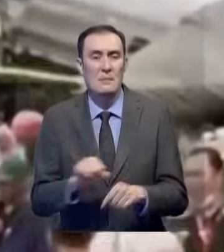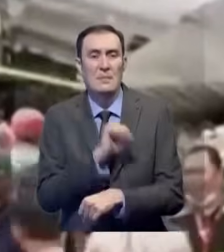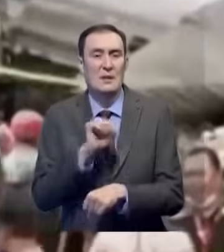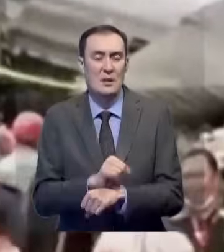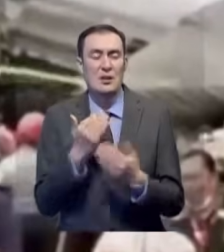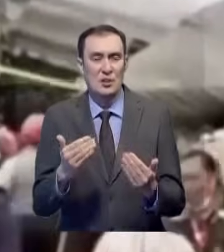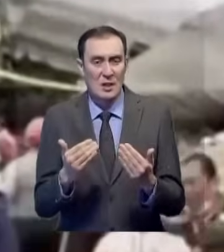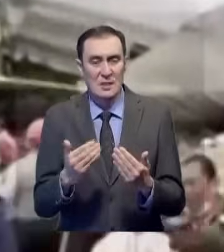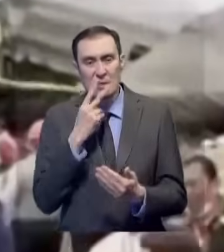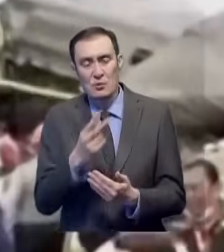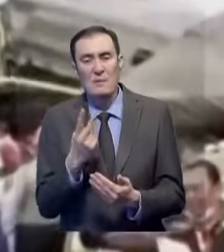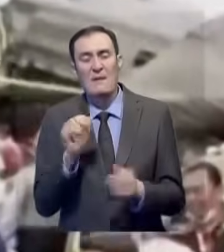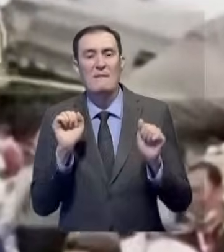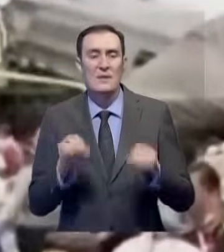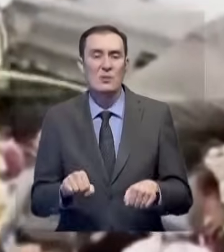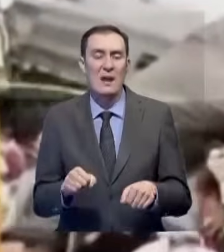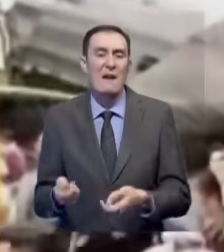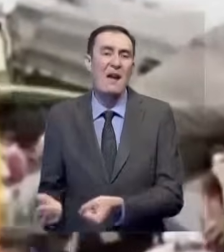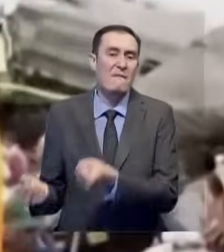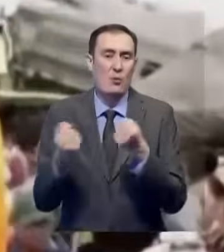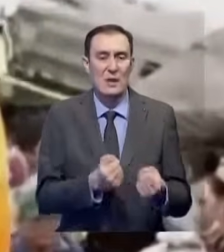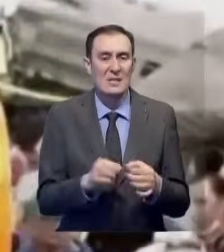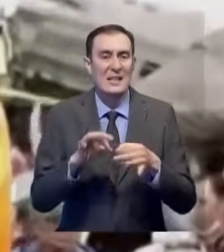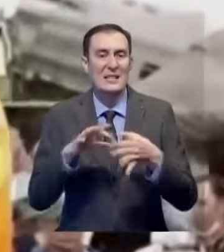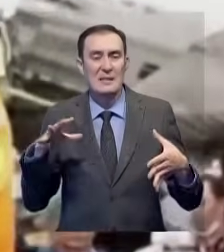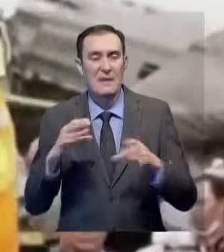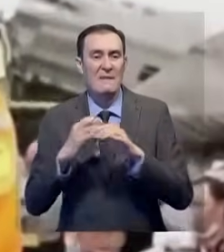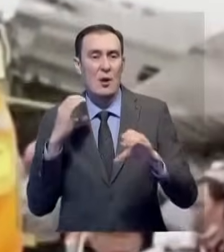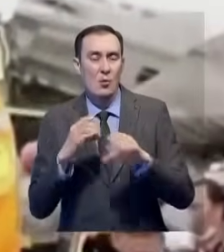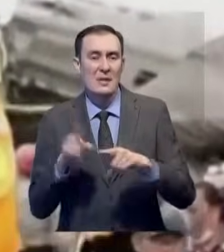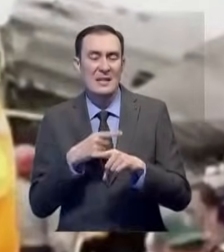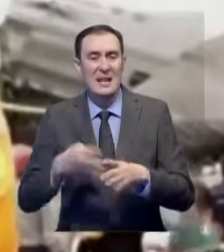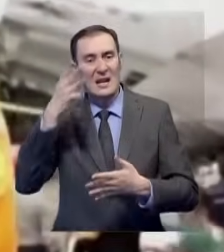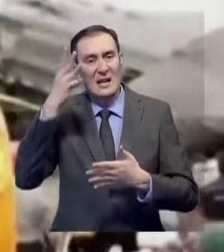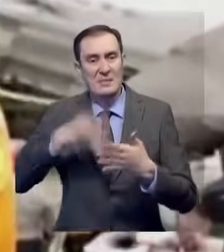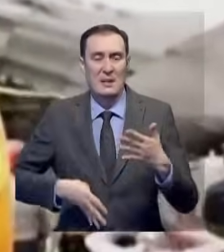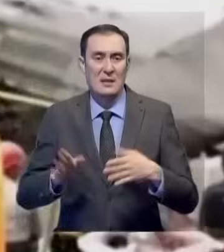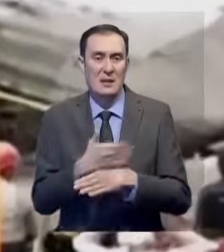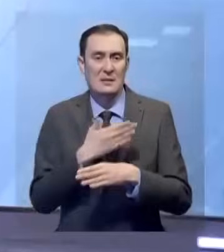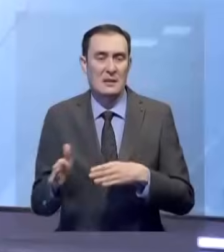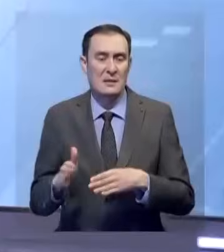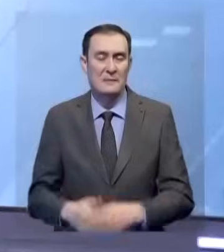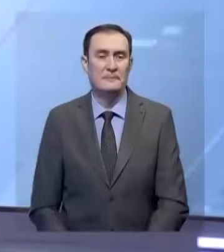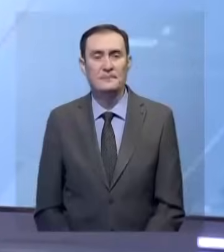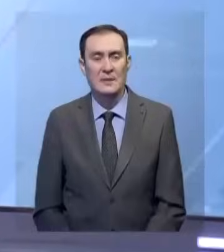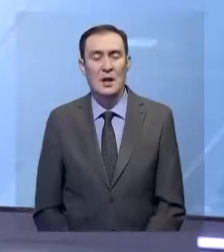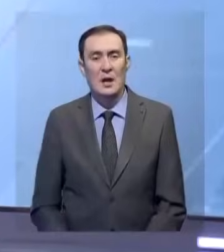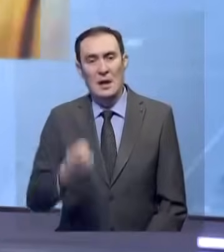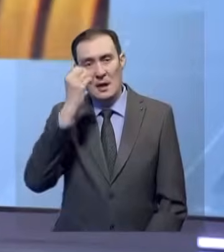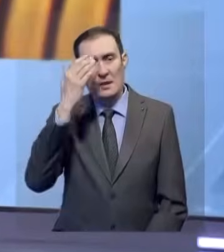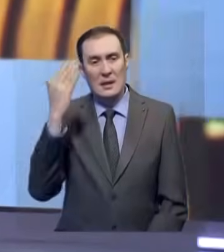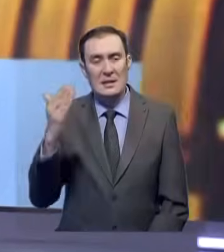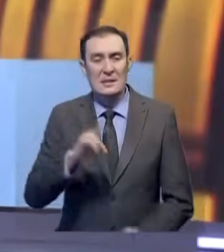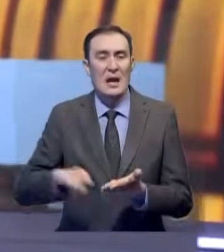перекрыт. Сейчас мы рассматриваем 2 варианта их эвакуации: расцепить вагоны поезда или распилить их. Токийский